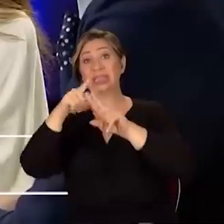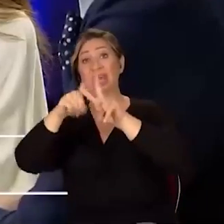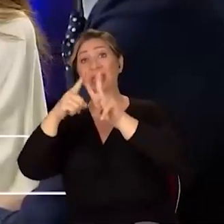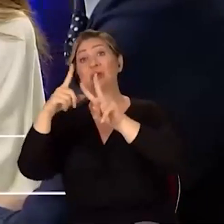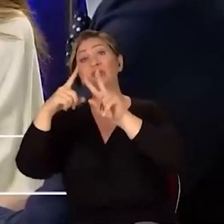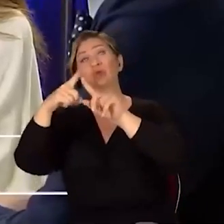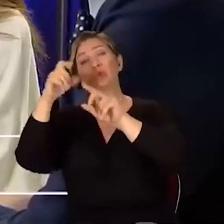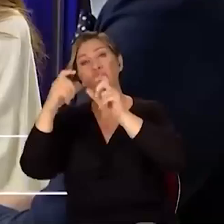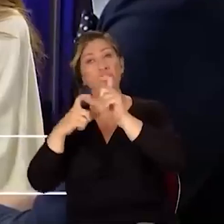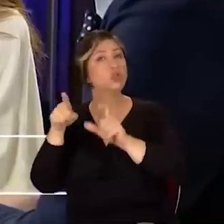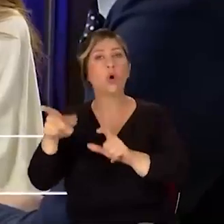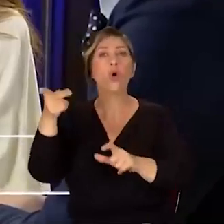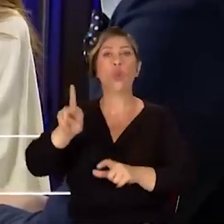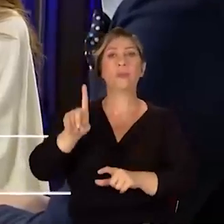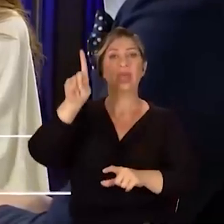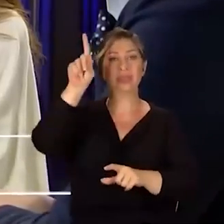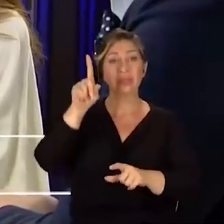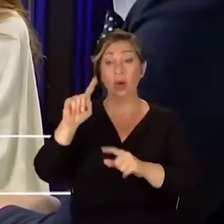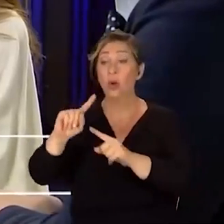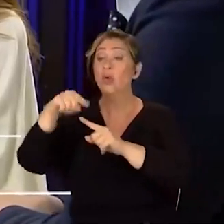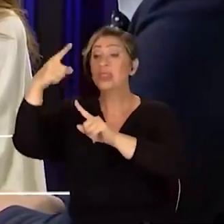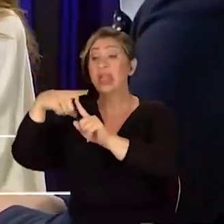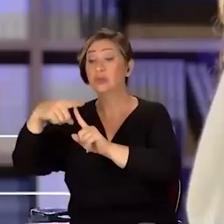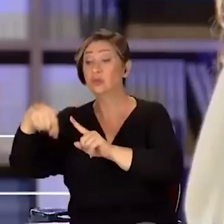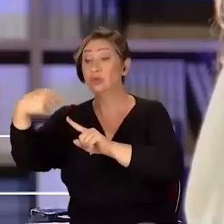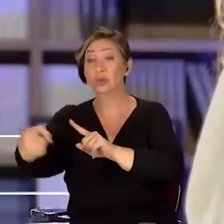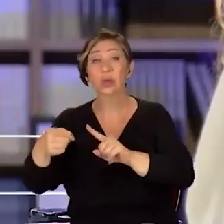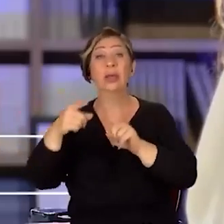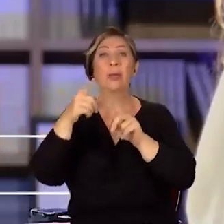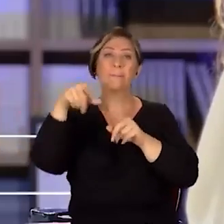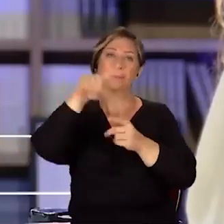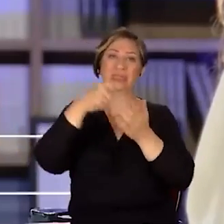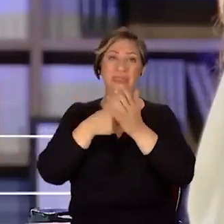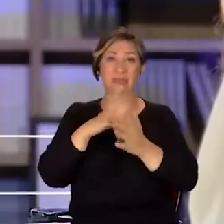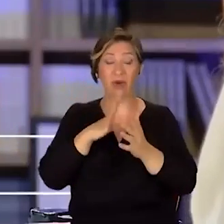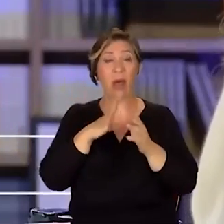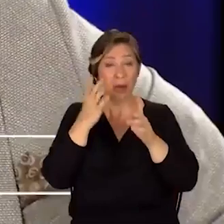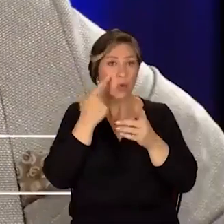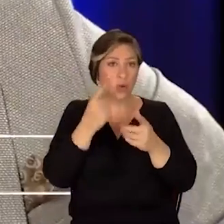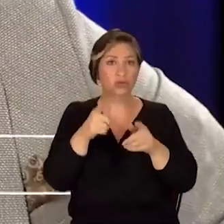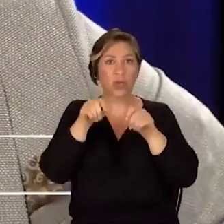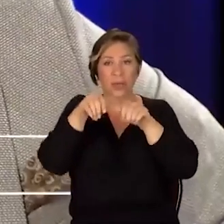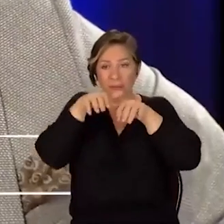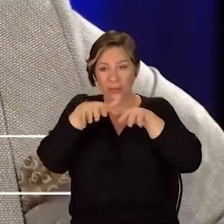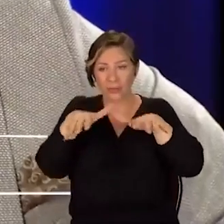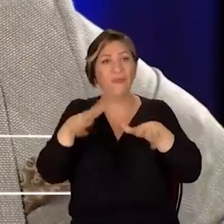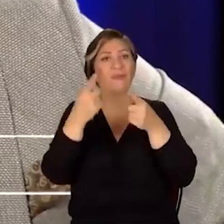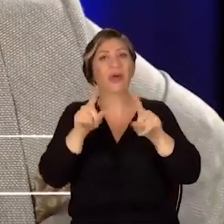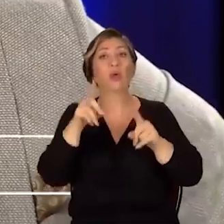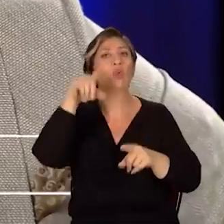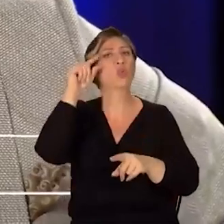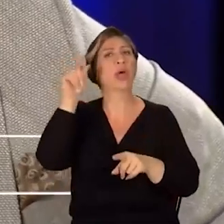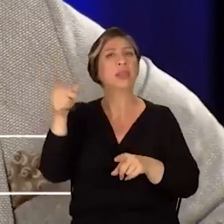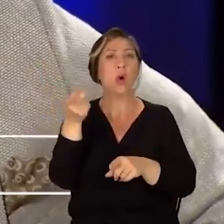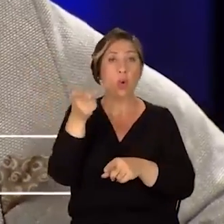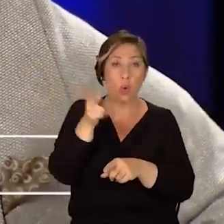ölüm tanrısı. Thanatos'un çocuğunun adı da Morpheus'tur. Bu Matrix'teki isim. Dolayısıyla Yunanlılar şöyle görmüşler.